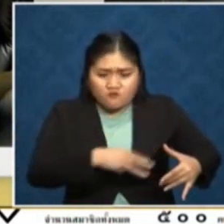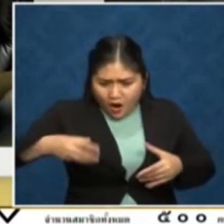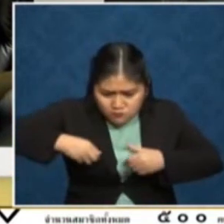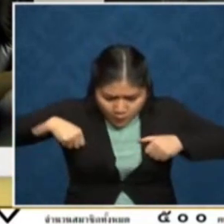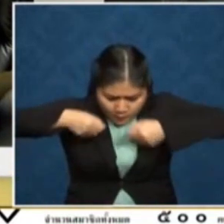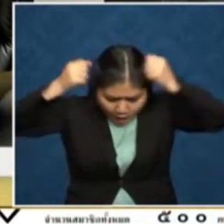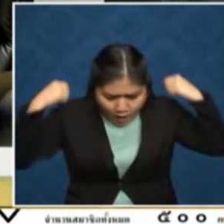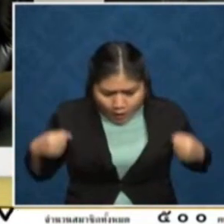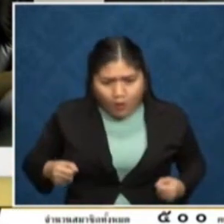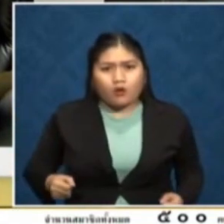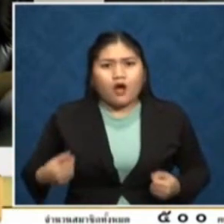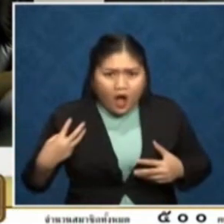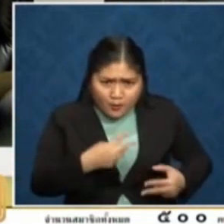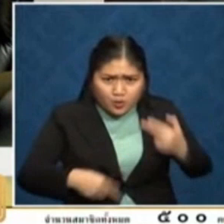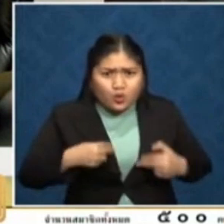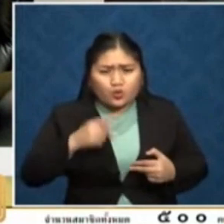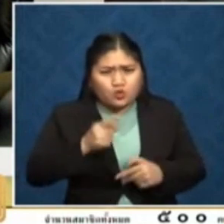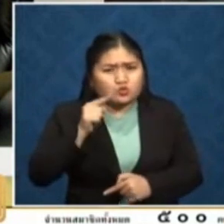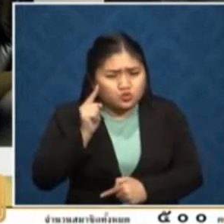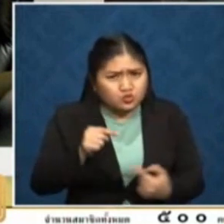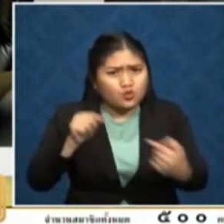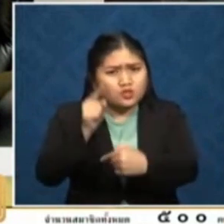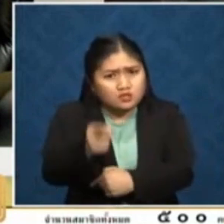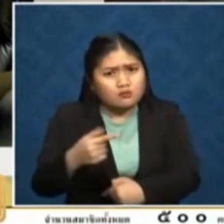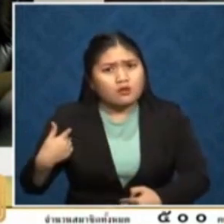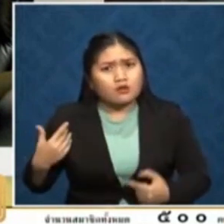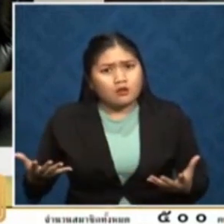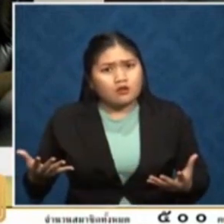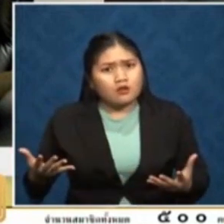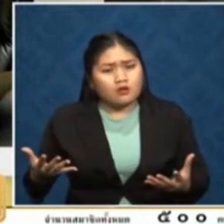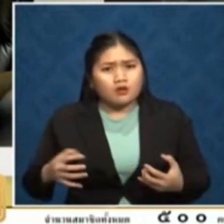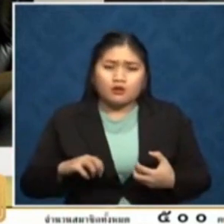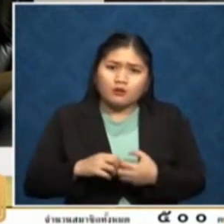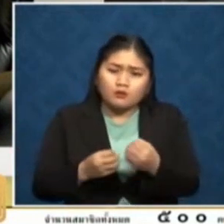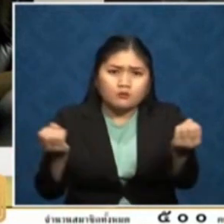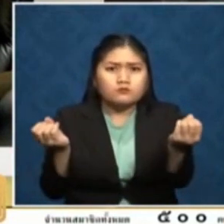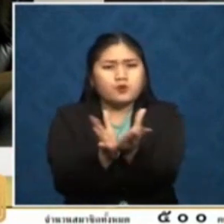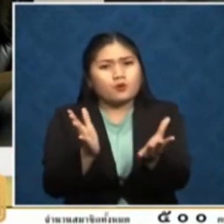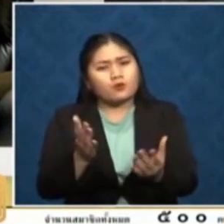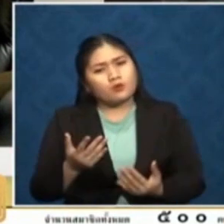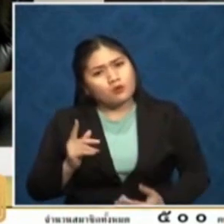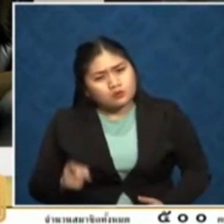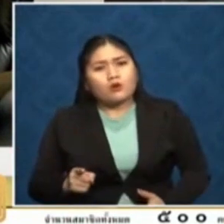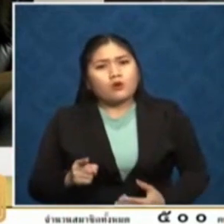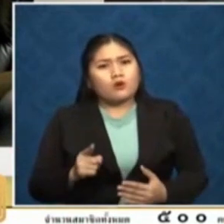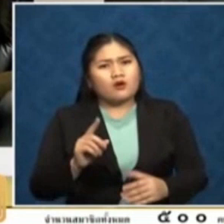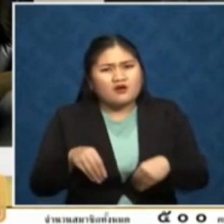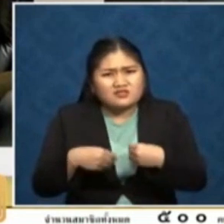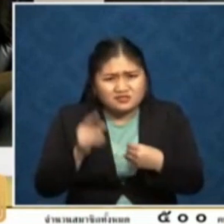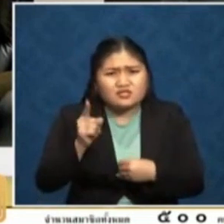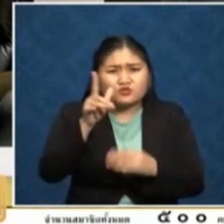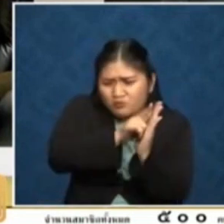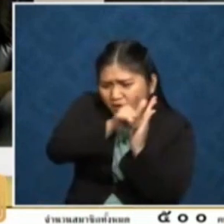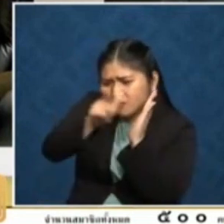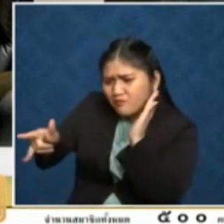ายอยู่แต่รูปร่างเป็นผู้หญิงแล้วนะครับบางคนถูกตรวจถึงแม้กระทั่งให้เปลื้องผ้านะครับเพื่อตรวจดู